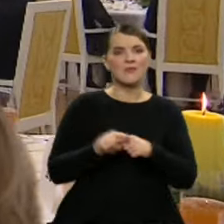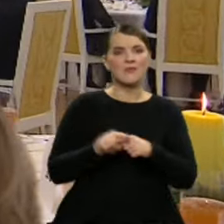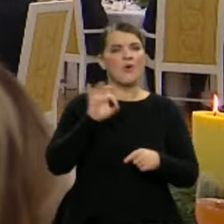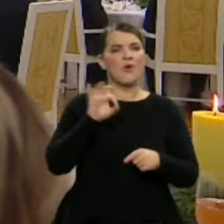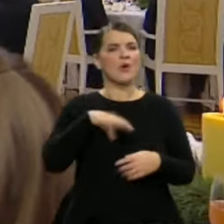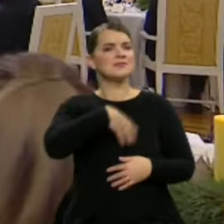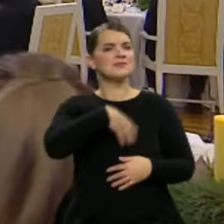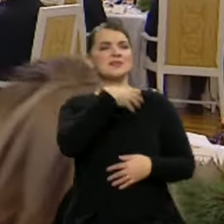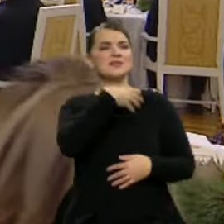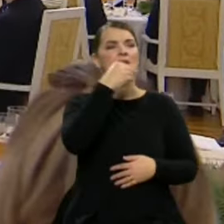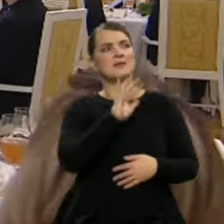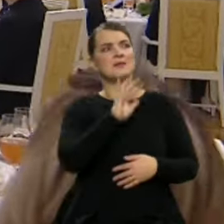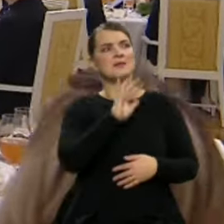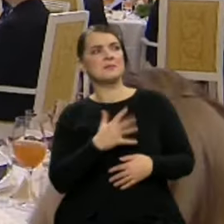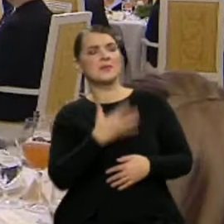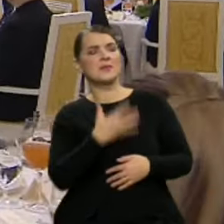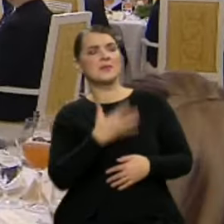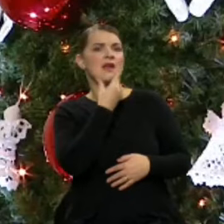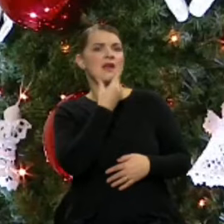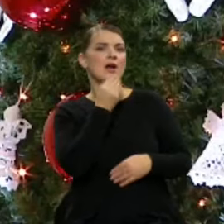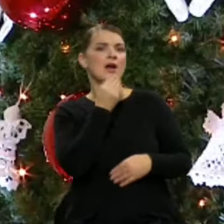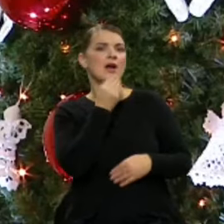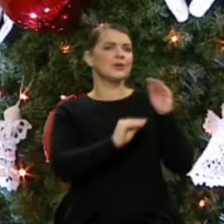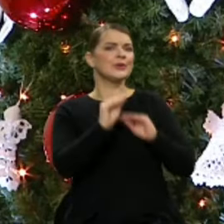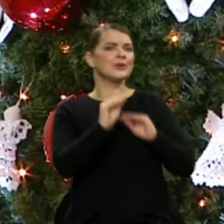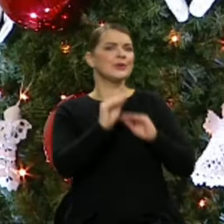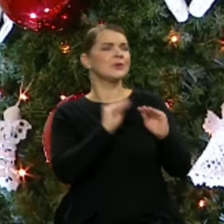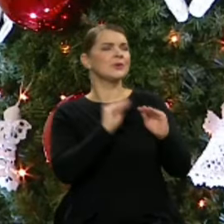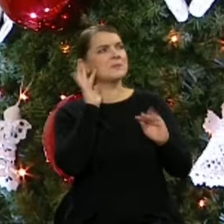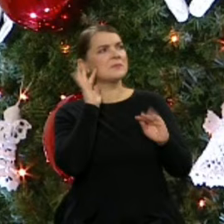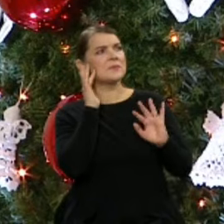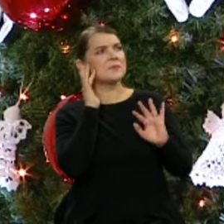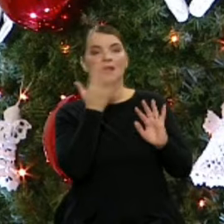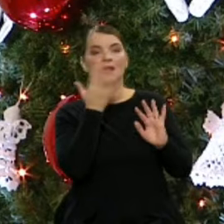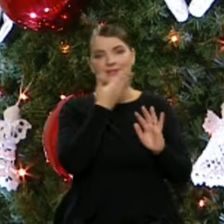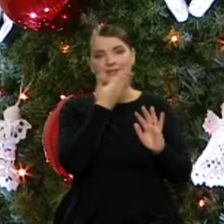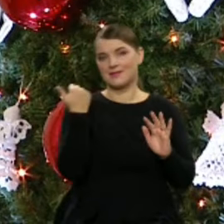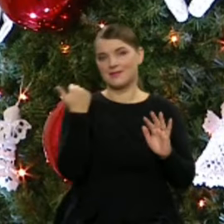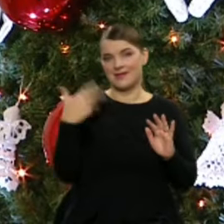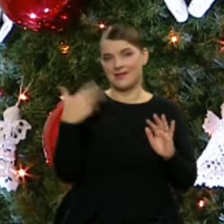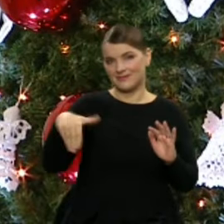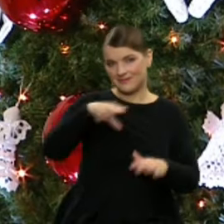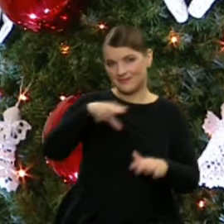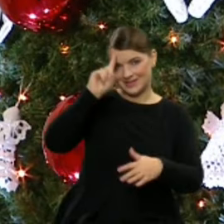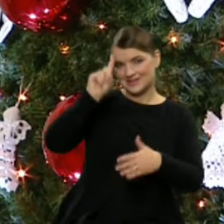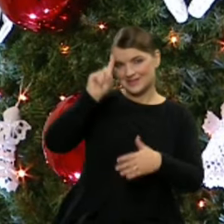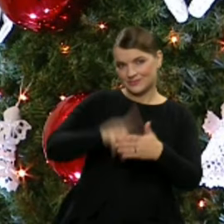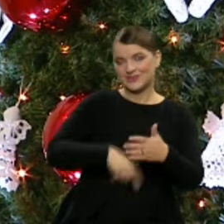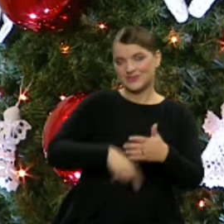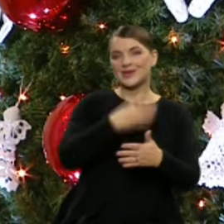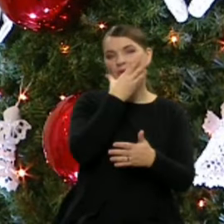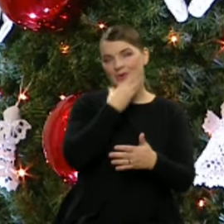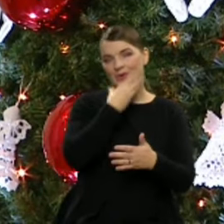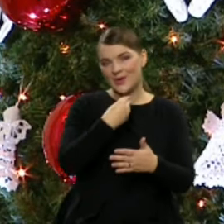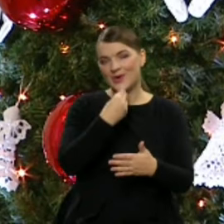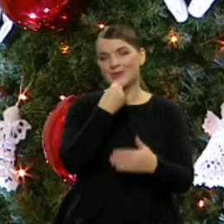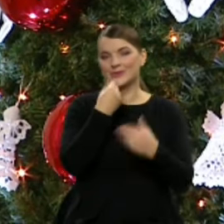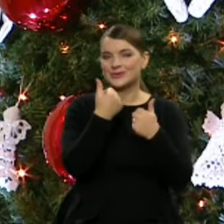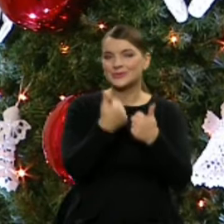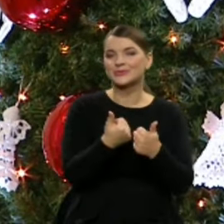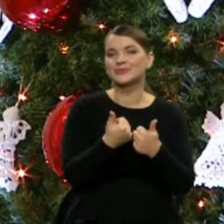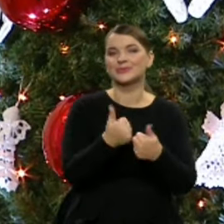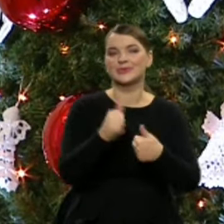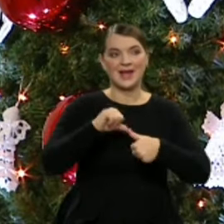sukurti tai, kas yra gražaus, gero ir amžino. Net ir vyrai